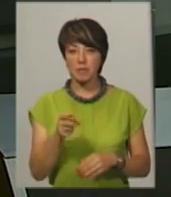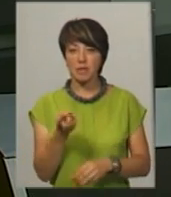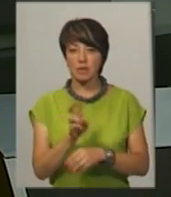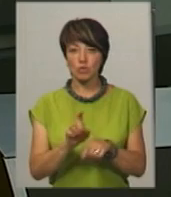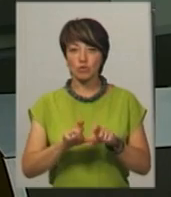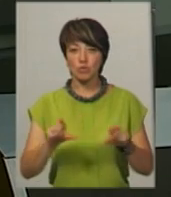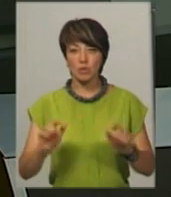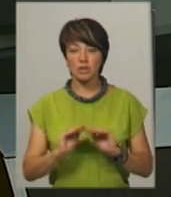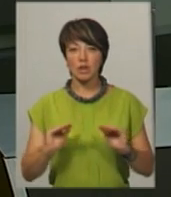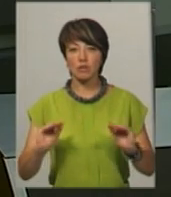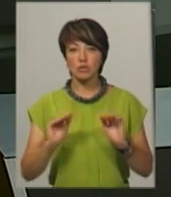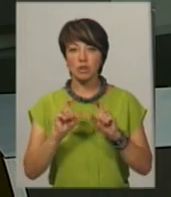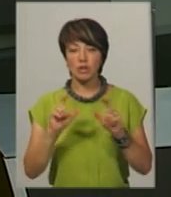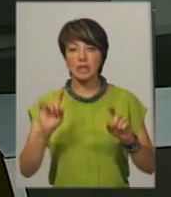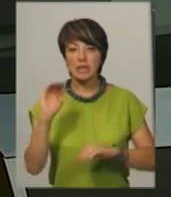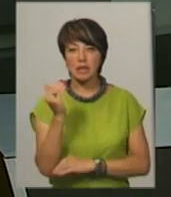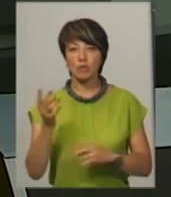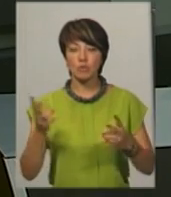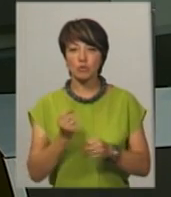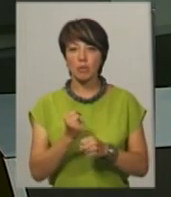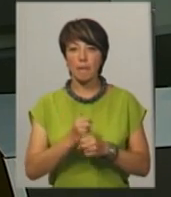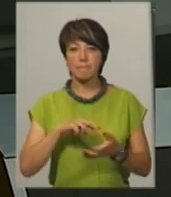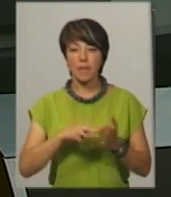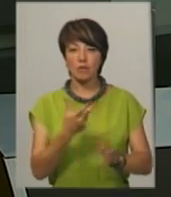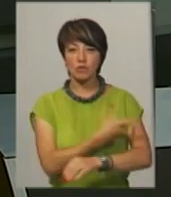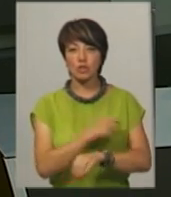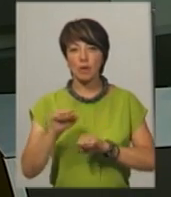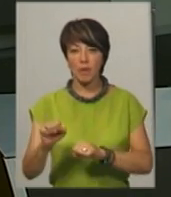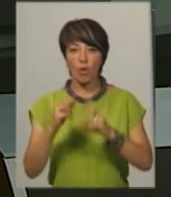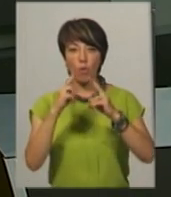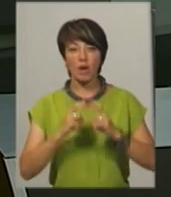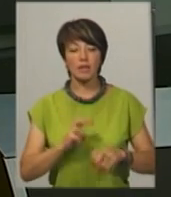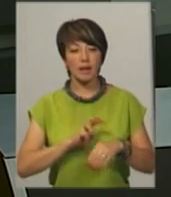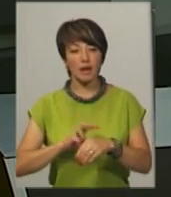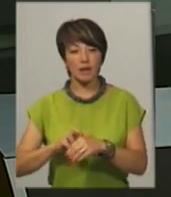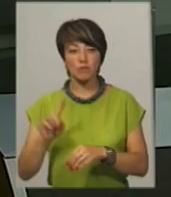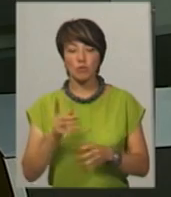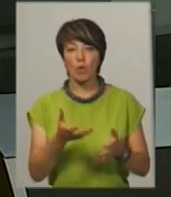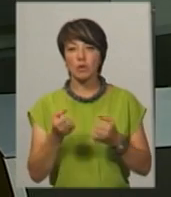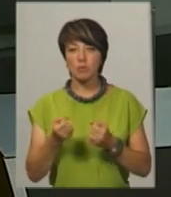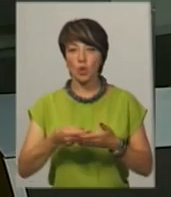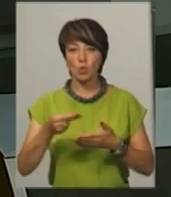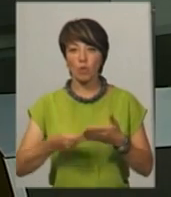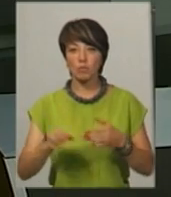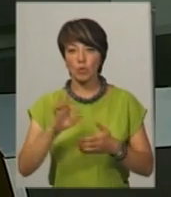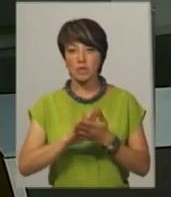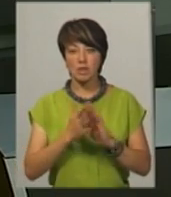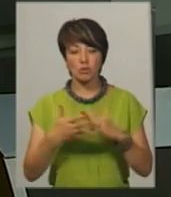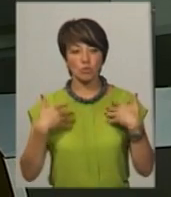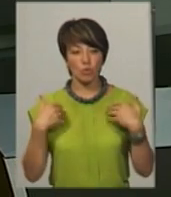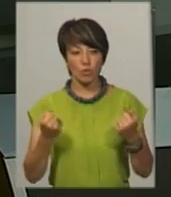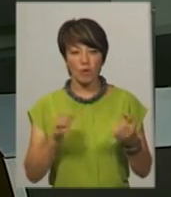школи чи дитячого садочку, дитині необхідно зробити планові щеплення та пройти огляд лікарів, аби отримати довідку про стан